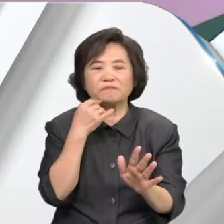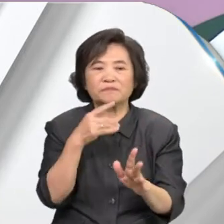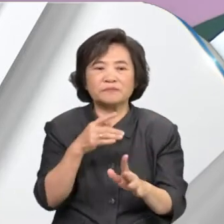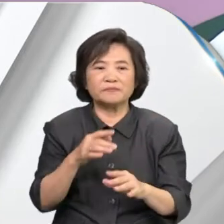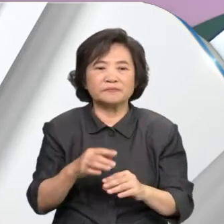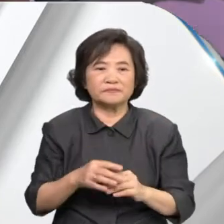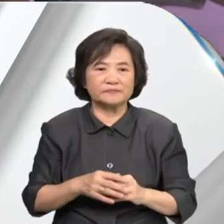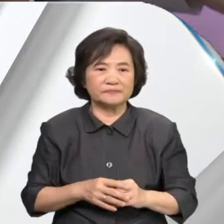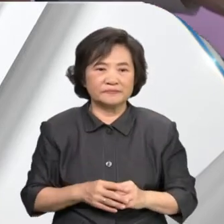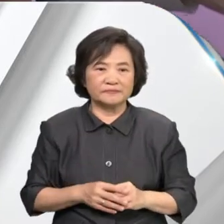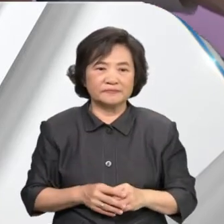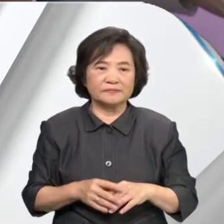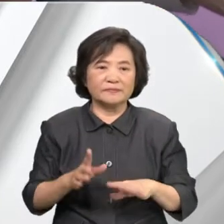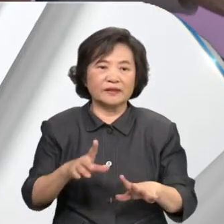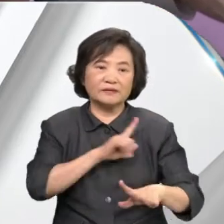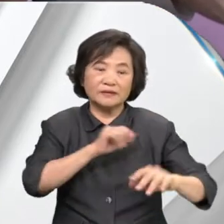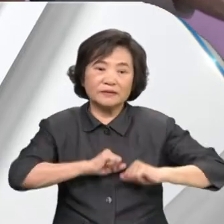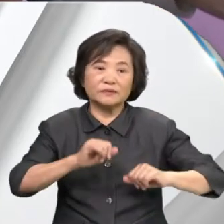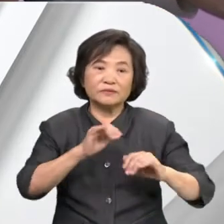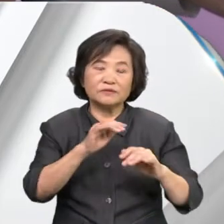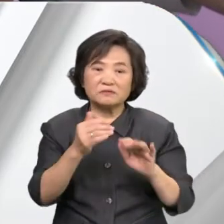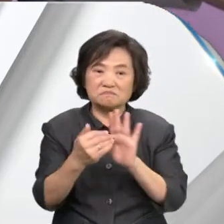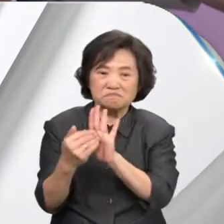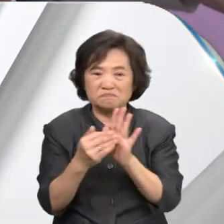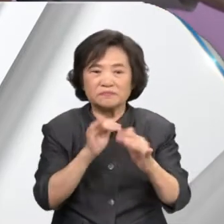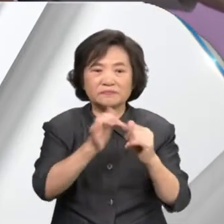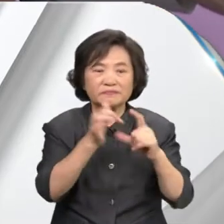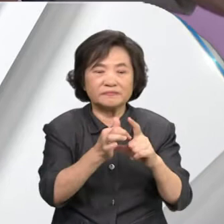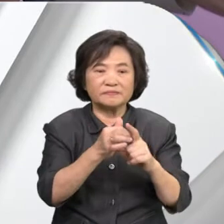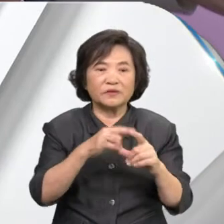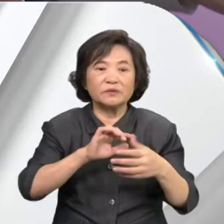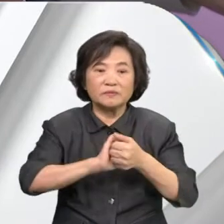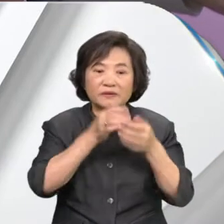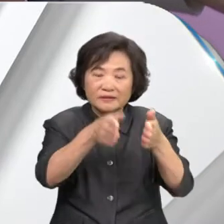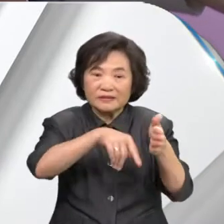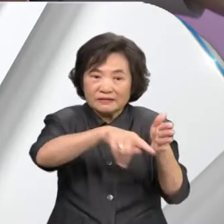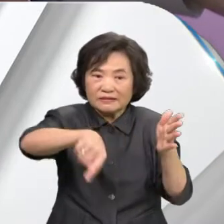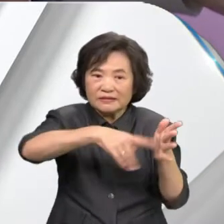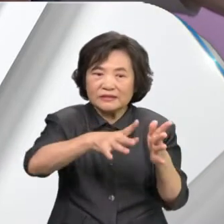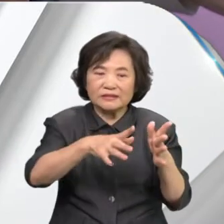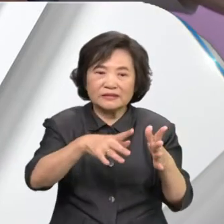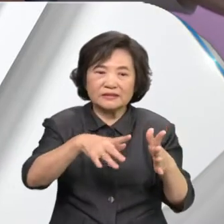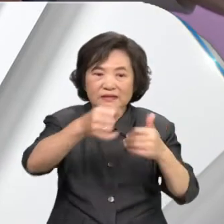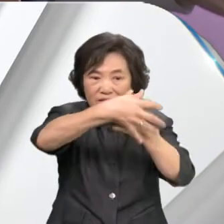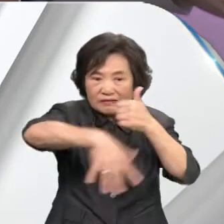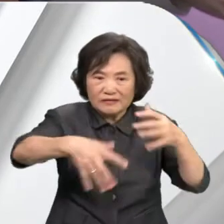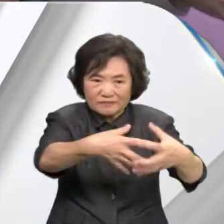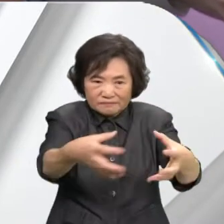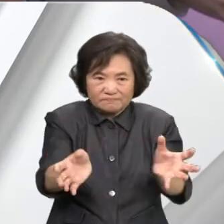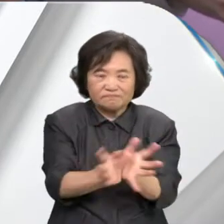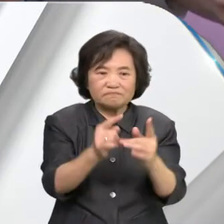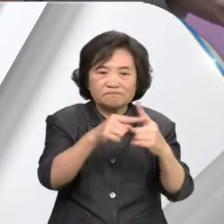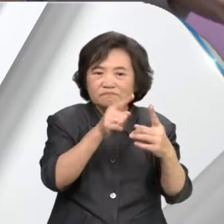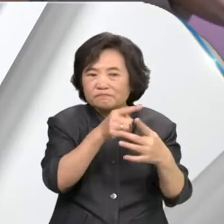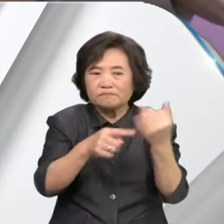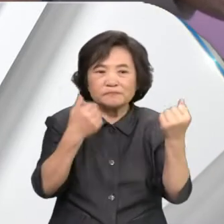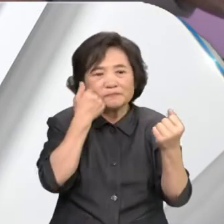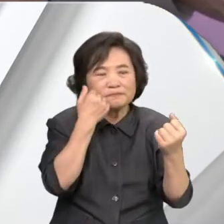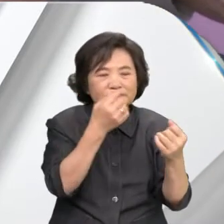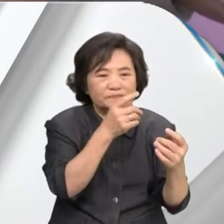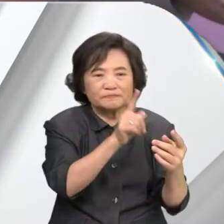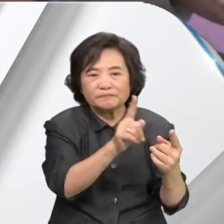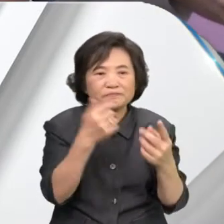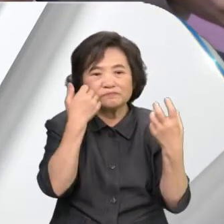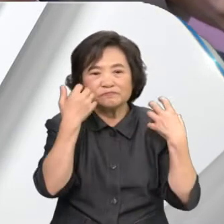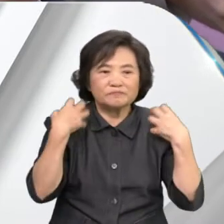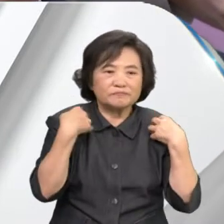作用啊呢。 那自主防灾社区，我们除了去组织它整个的这个组织的结的组成，我